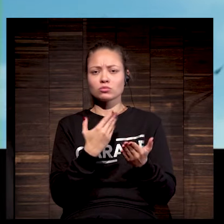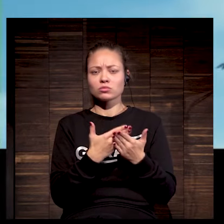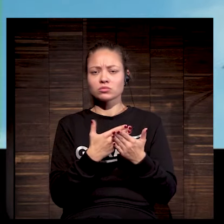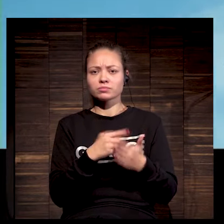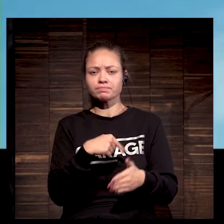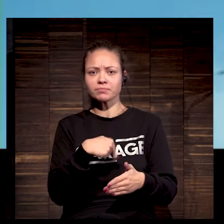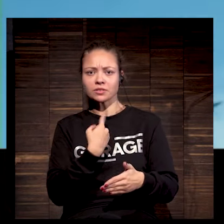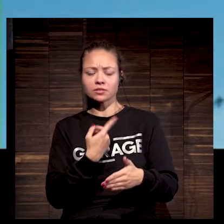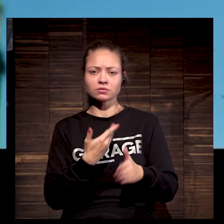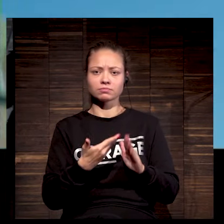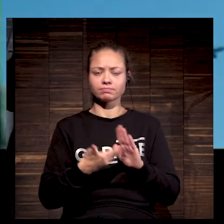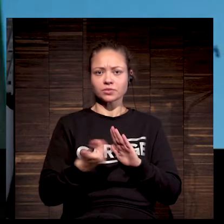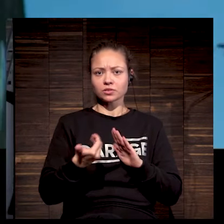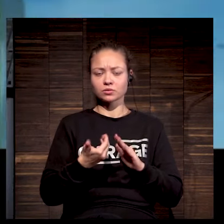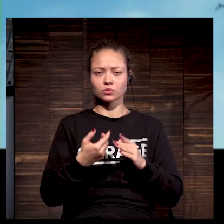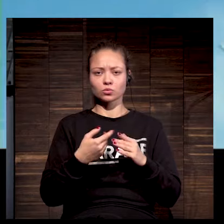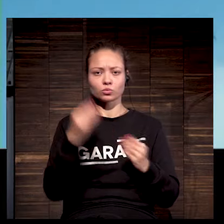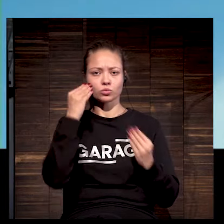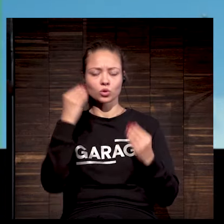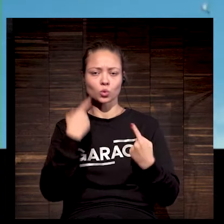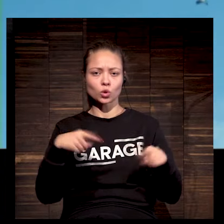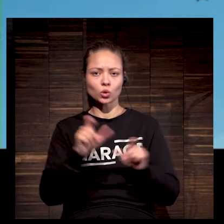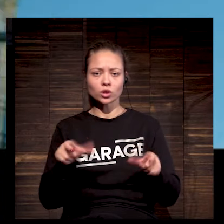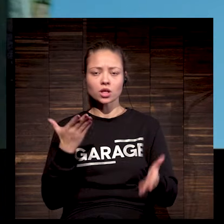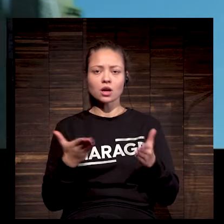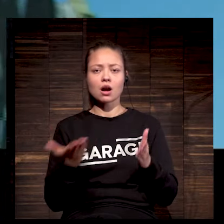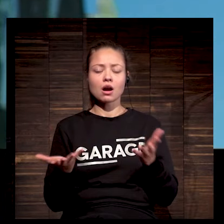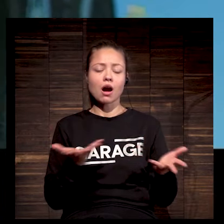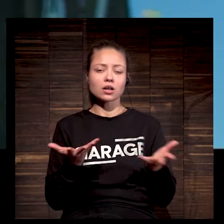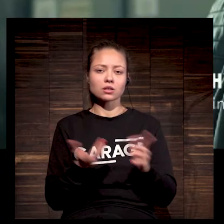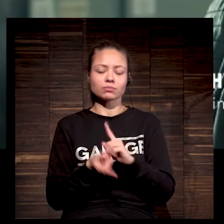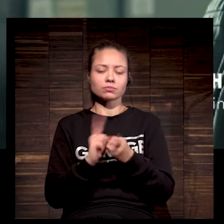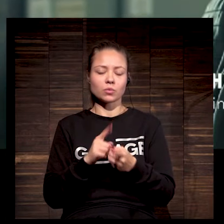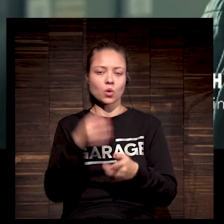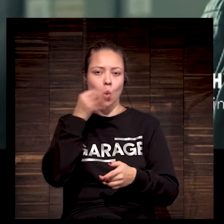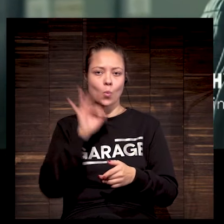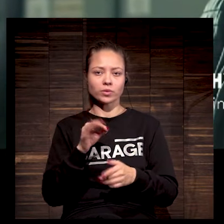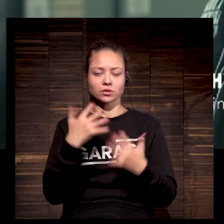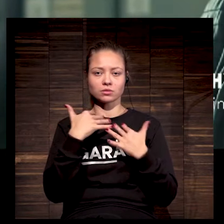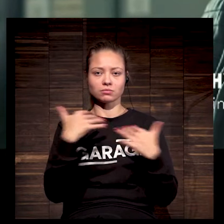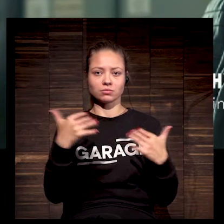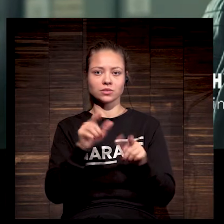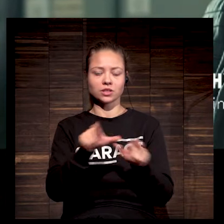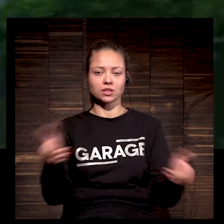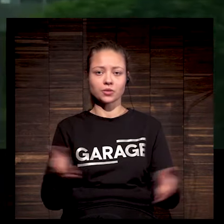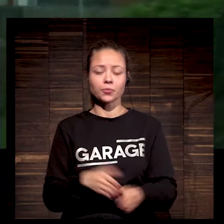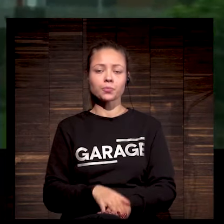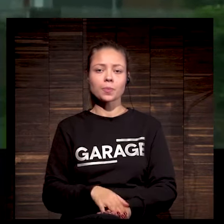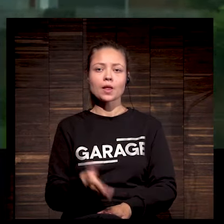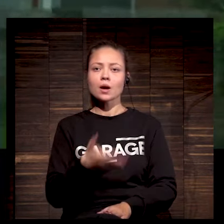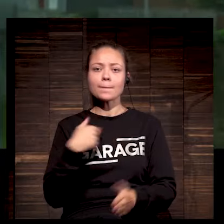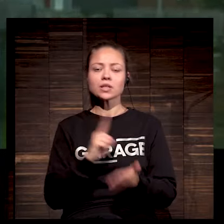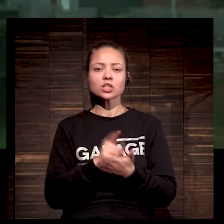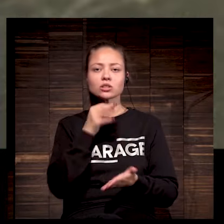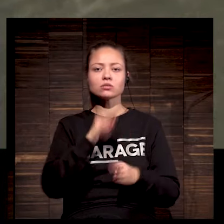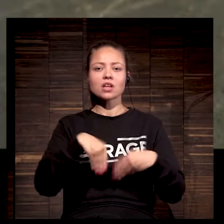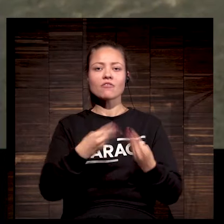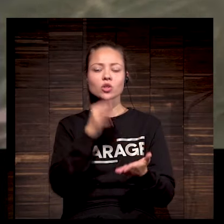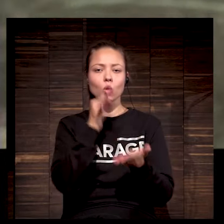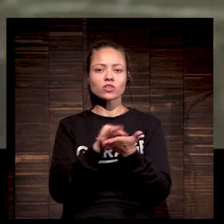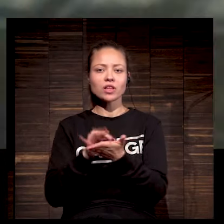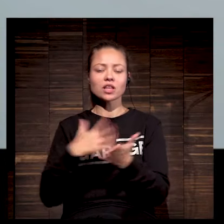убеждением других людей или как-то поменять опыт зрителям мы не должны давать ответы на все